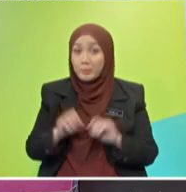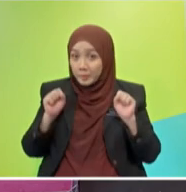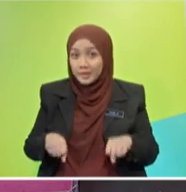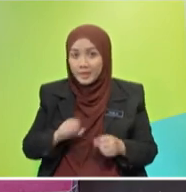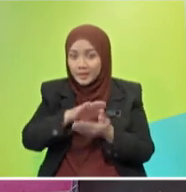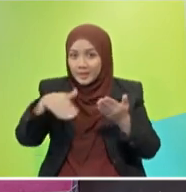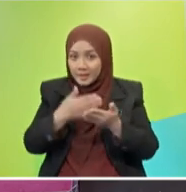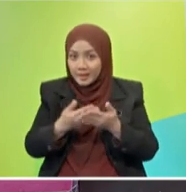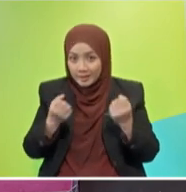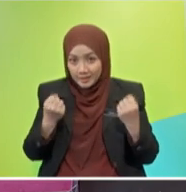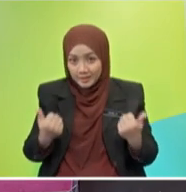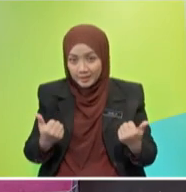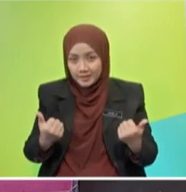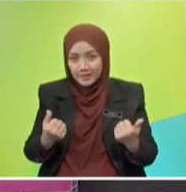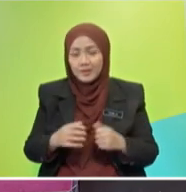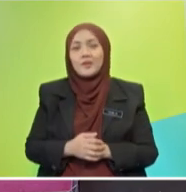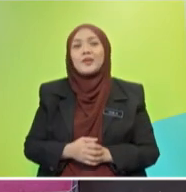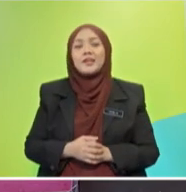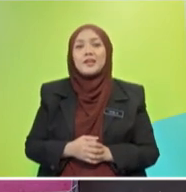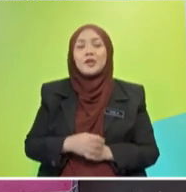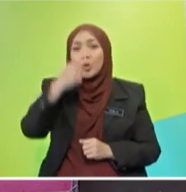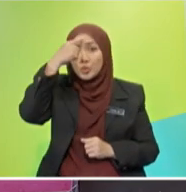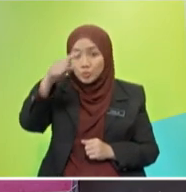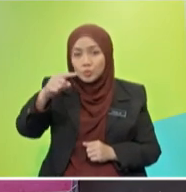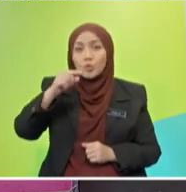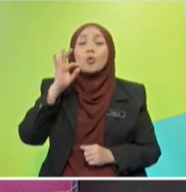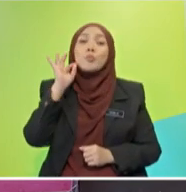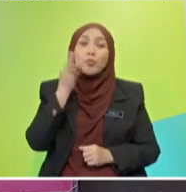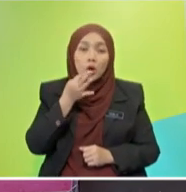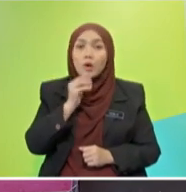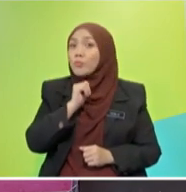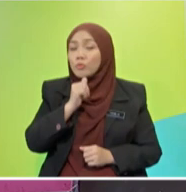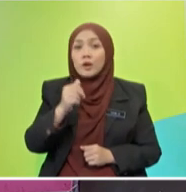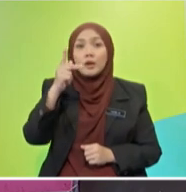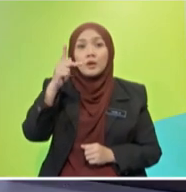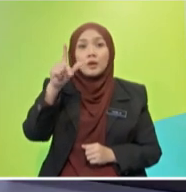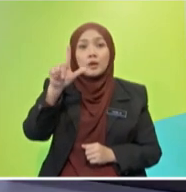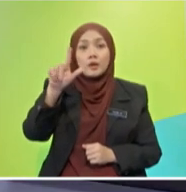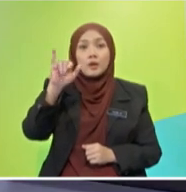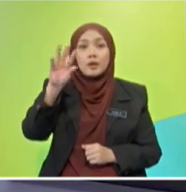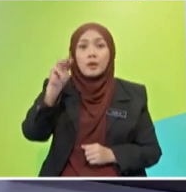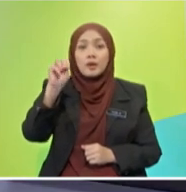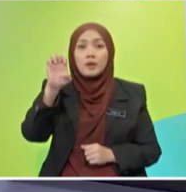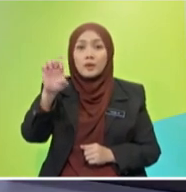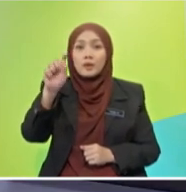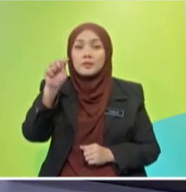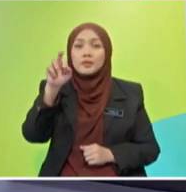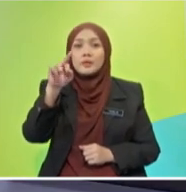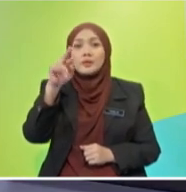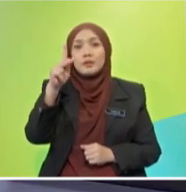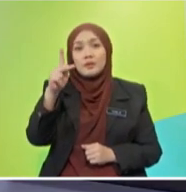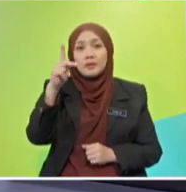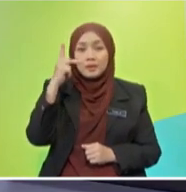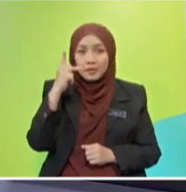so untuk buat bukan krimitri kita kena tuai selepas mulanya fasa ke masakan jadi